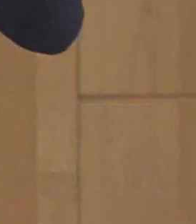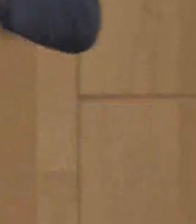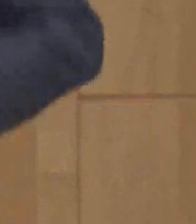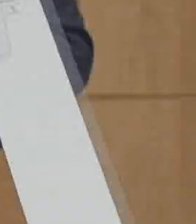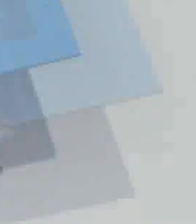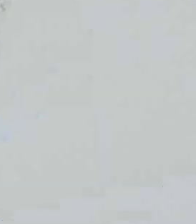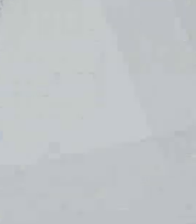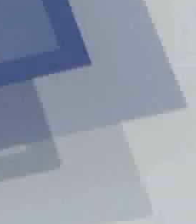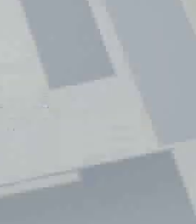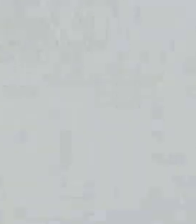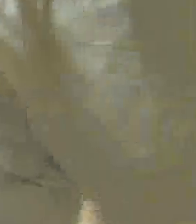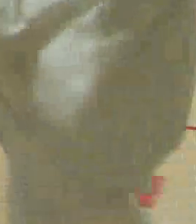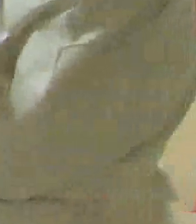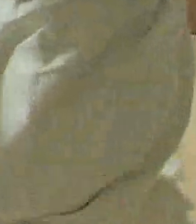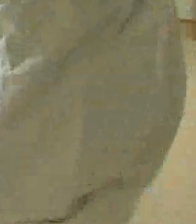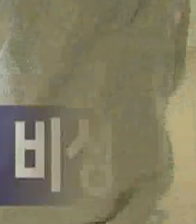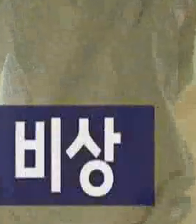위기감과